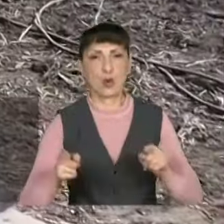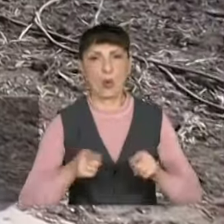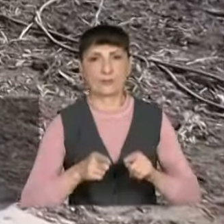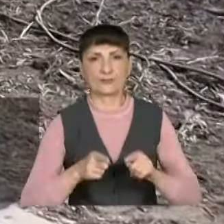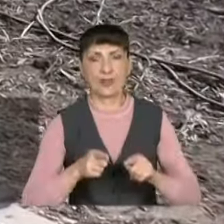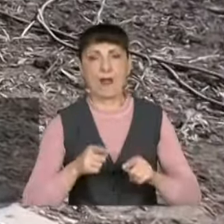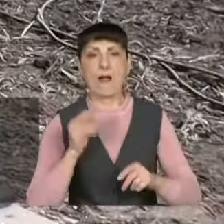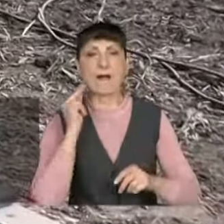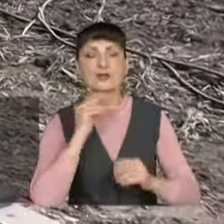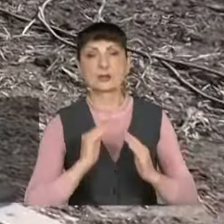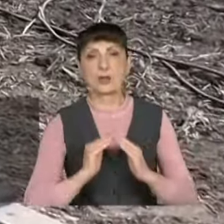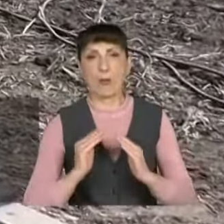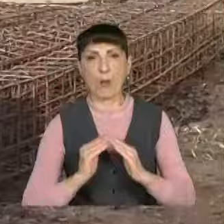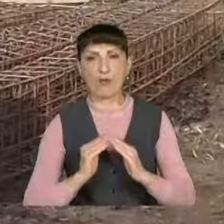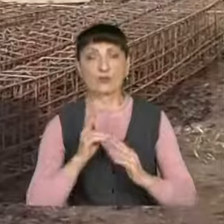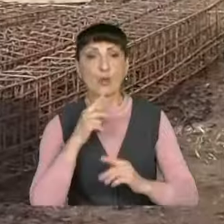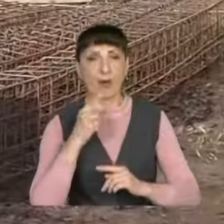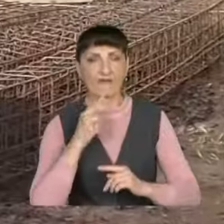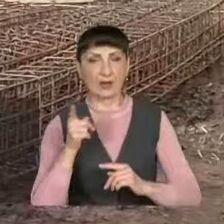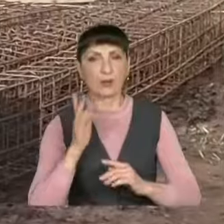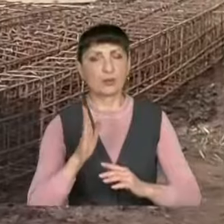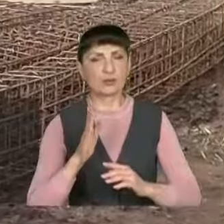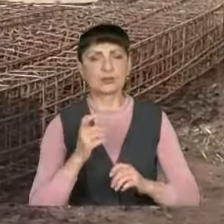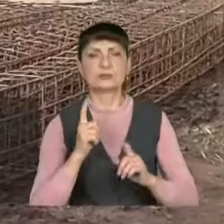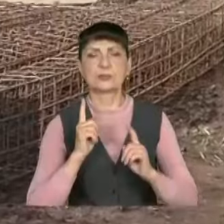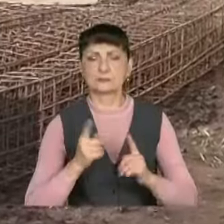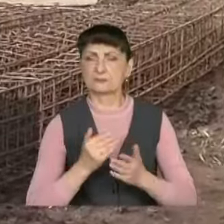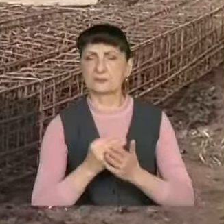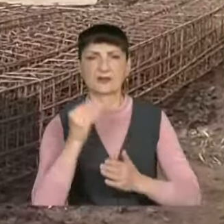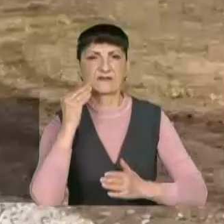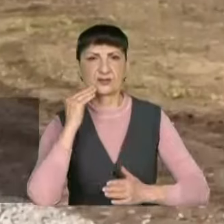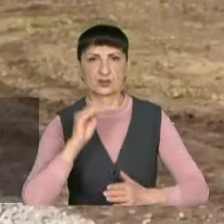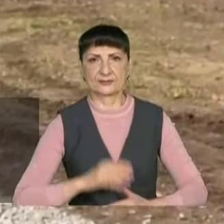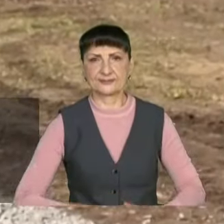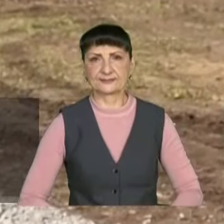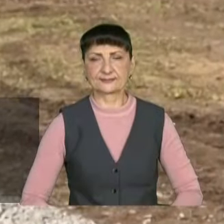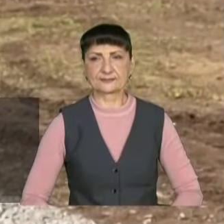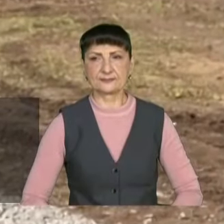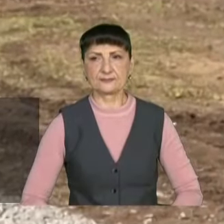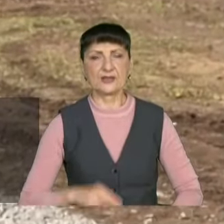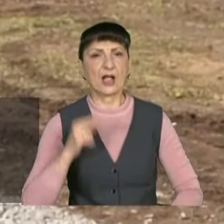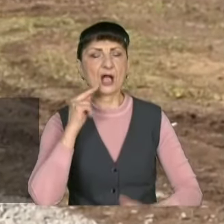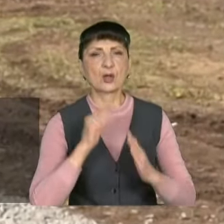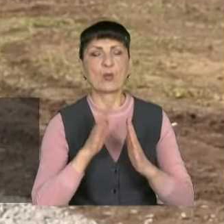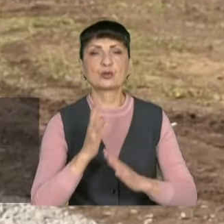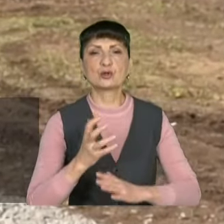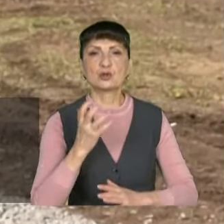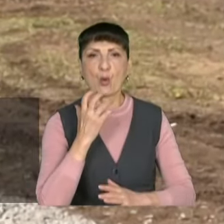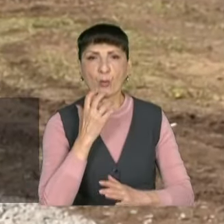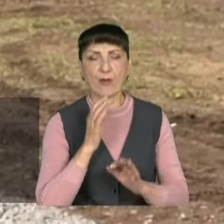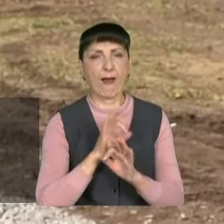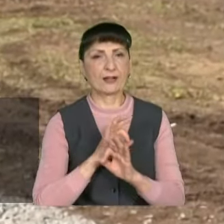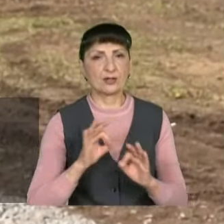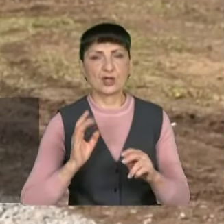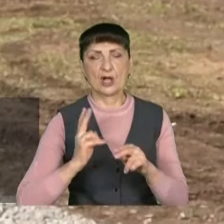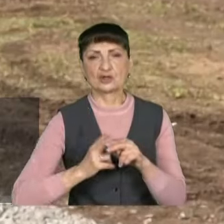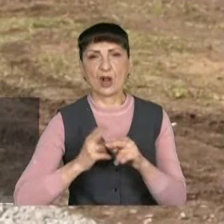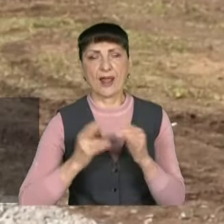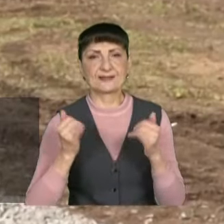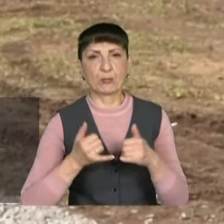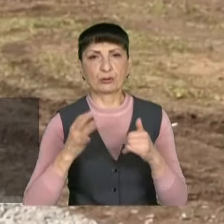этом качество домов, по словам застройщика, будет на самом высоком уровне. Качество домов будет теплые, отличные, железобетонные